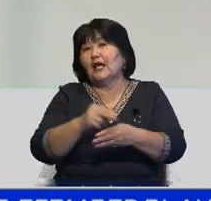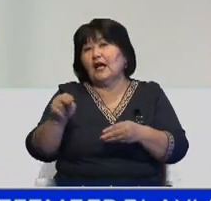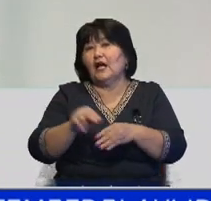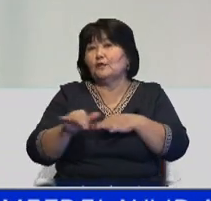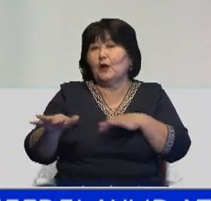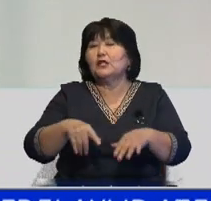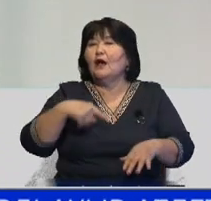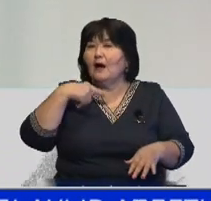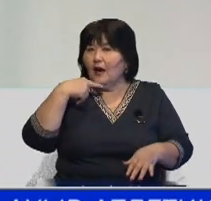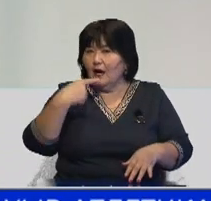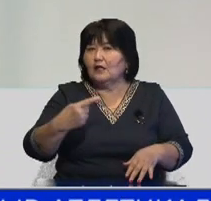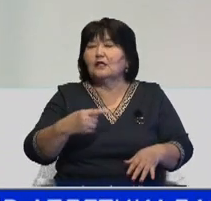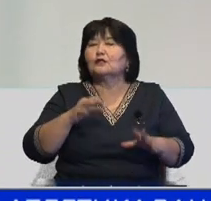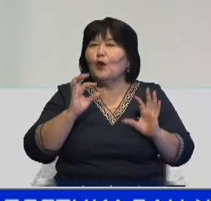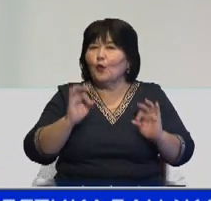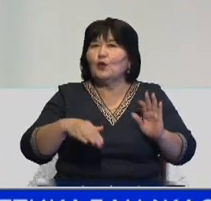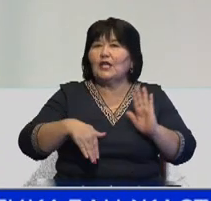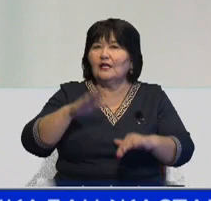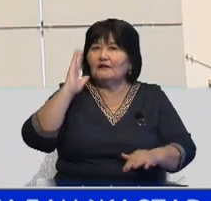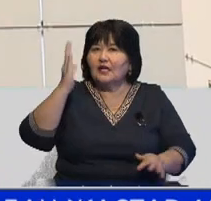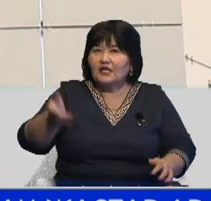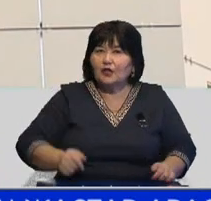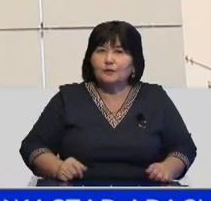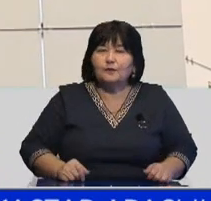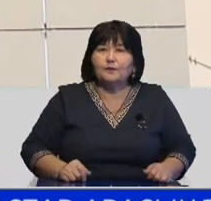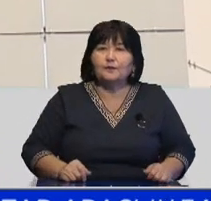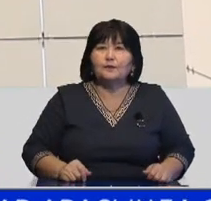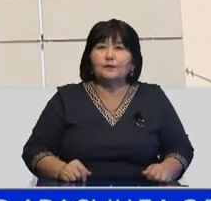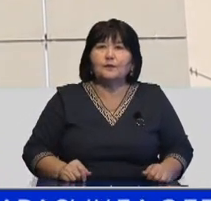ісінде айтарлықтай оңтайландырады. Дәулет